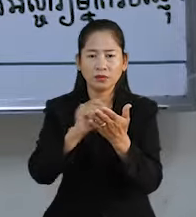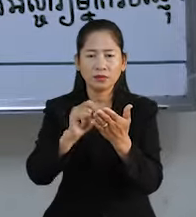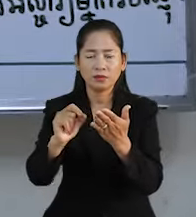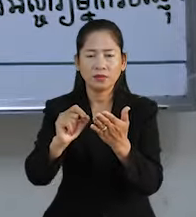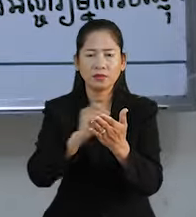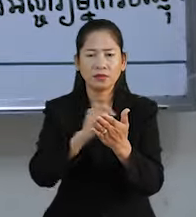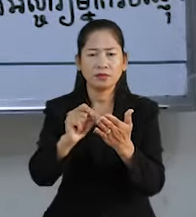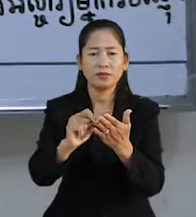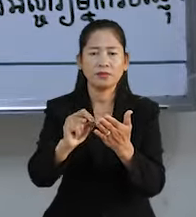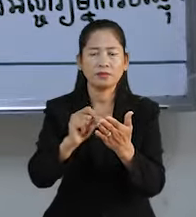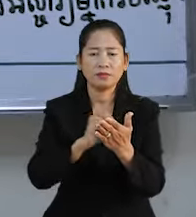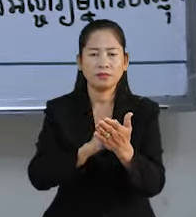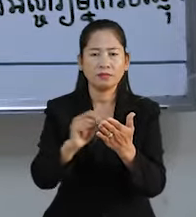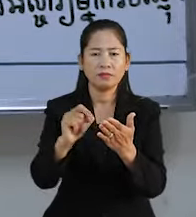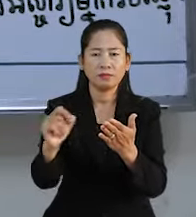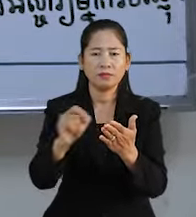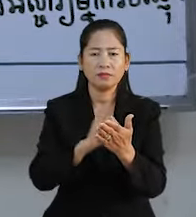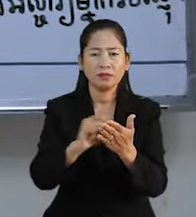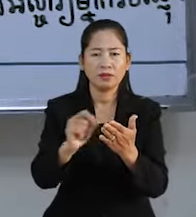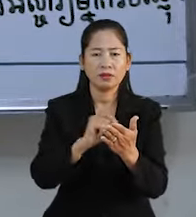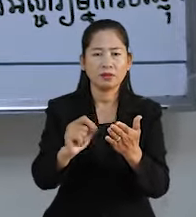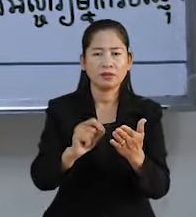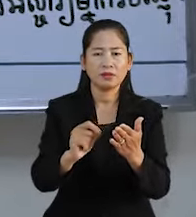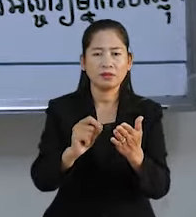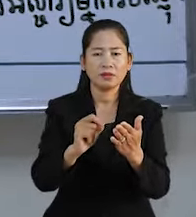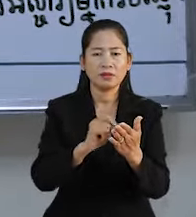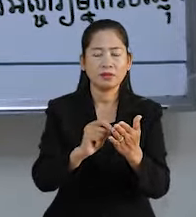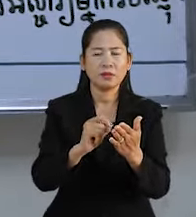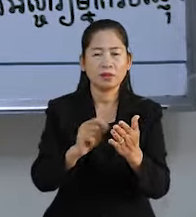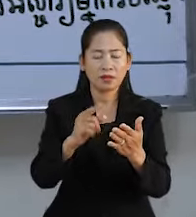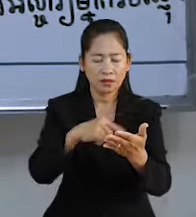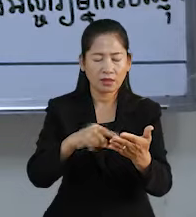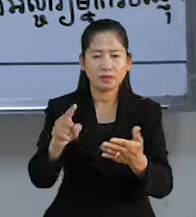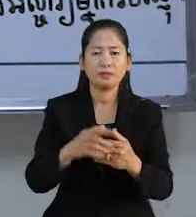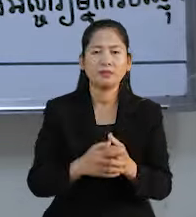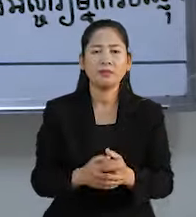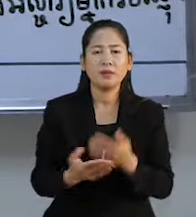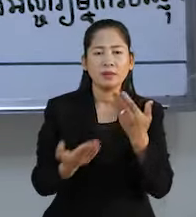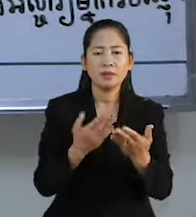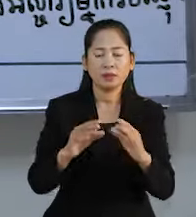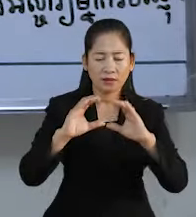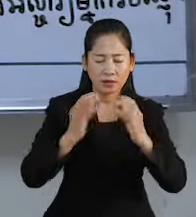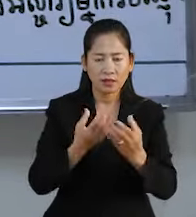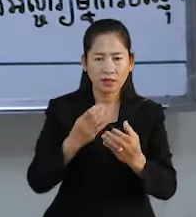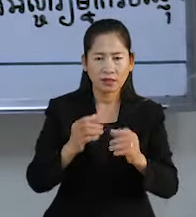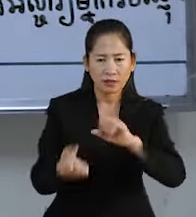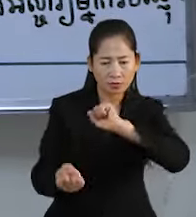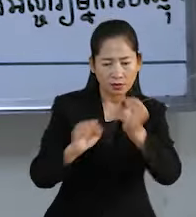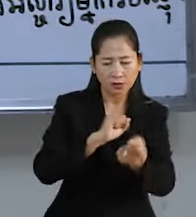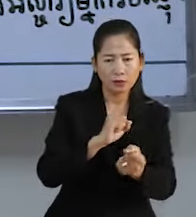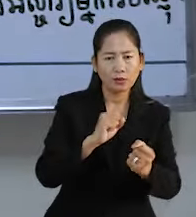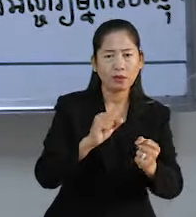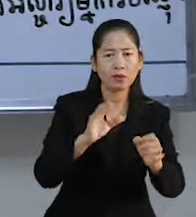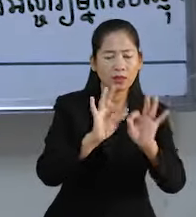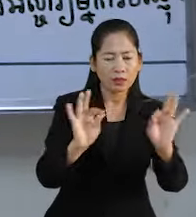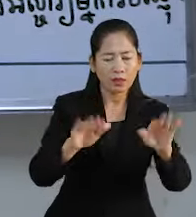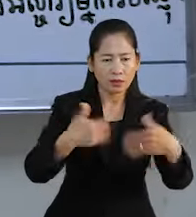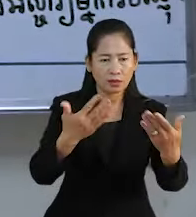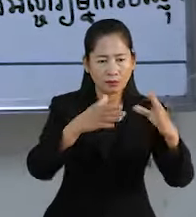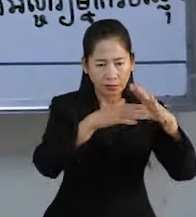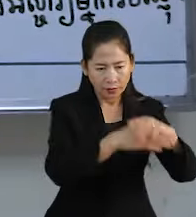ល់ឈានដល់អីកូនចាគឺឈានចូលដល់ការកែលម្អអញ្ចឹងបើសិននៅក្នុងថ្នាក់គឺកូនទៅដោក្រដាស់នេះឲ្យពួកម៉ាក់